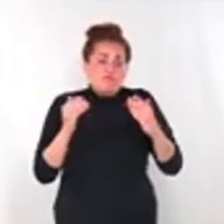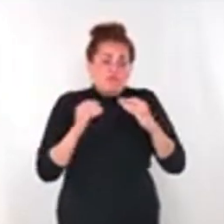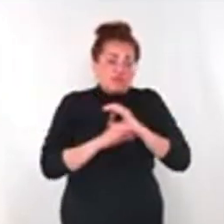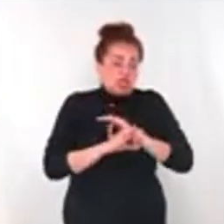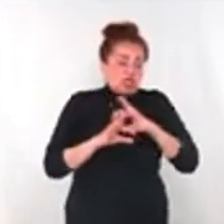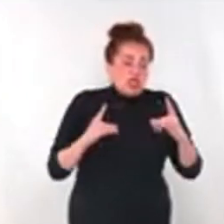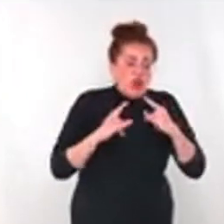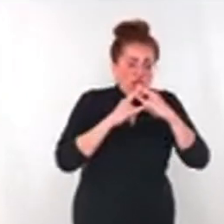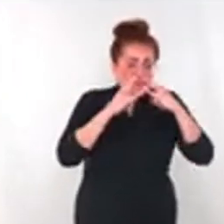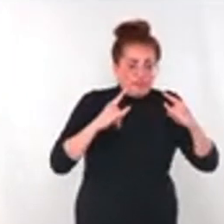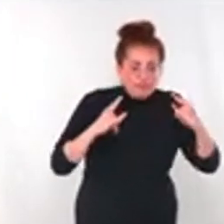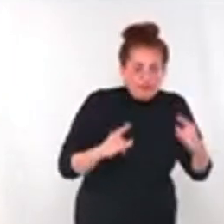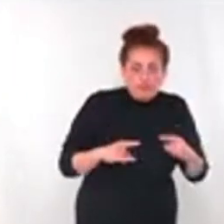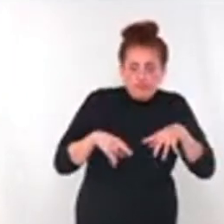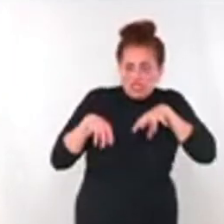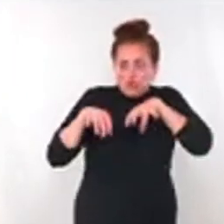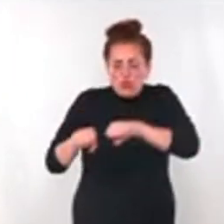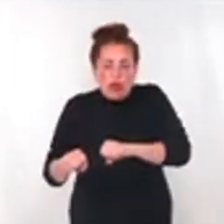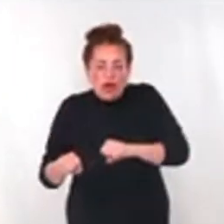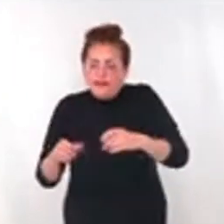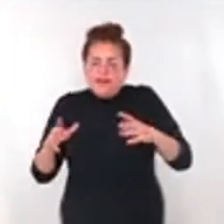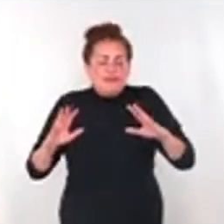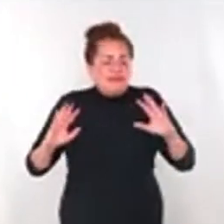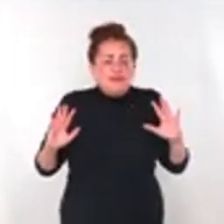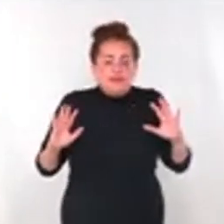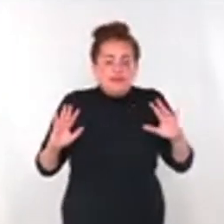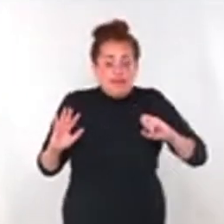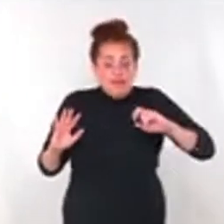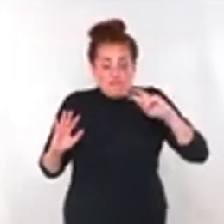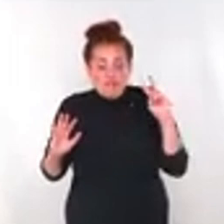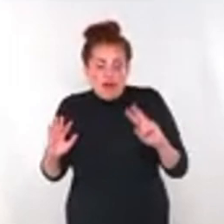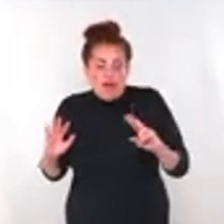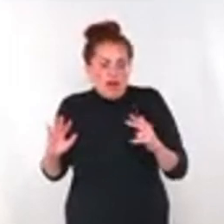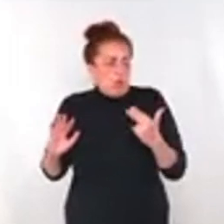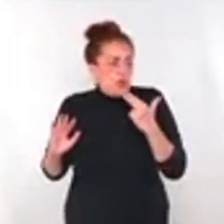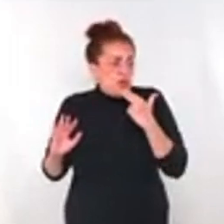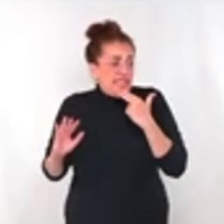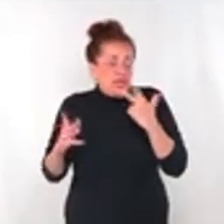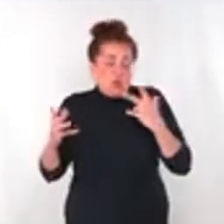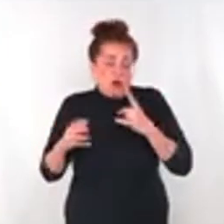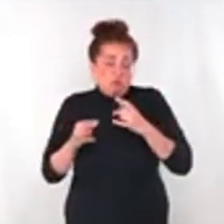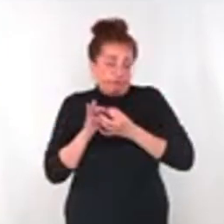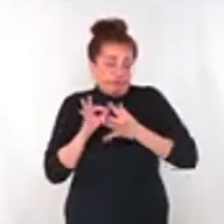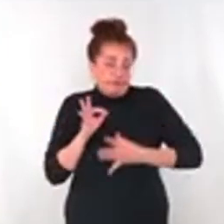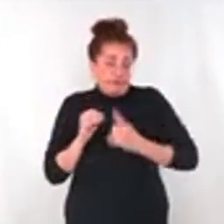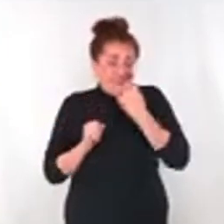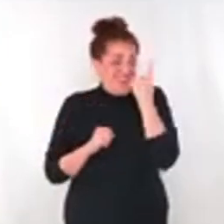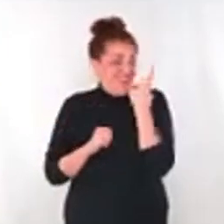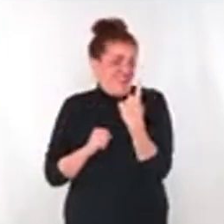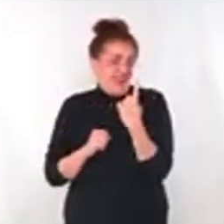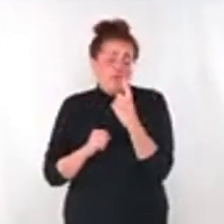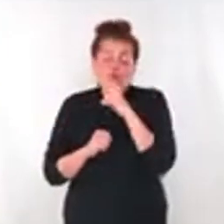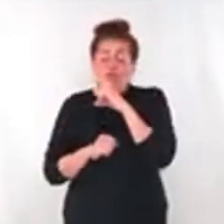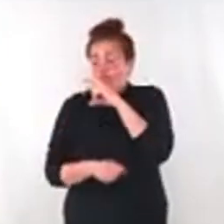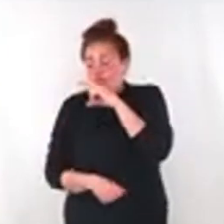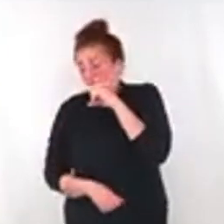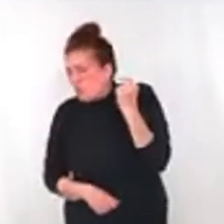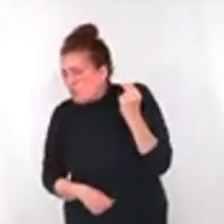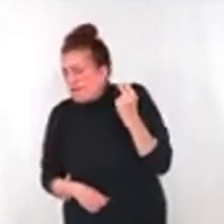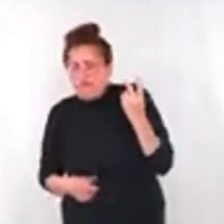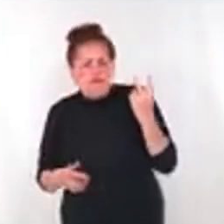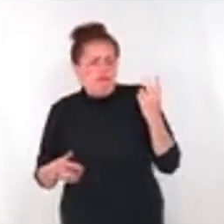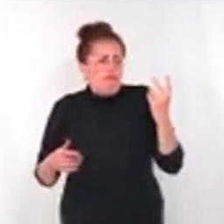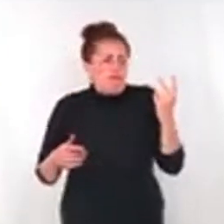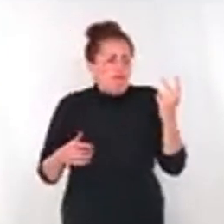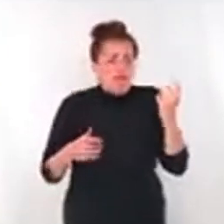campement, de squat. Seule la résorption a une vraie utilité et humaine pour les personnes, mais aussi une